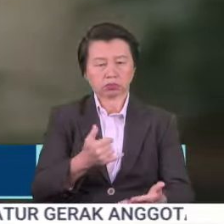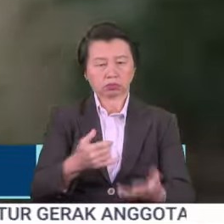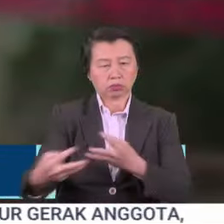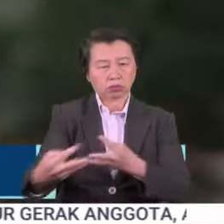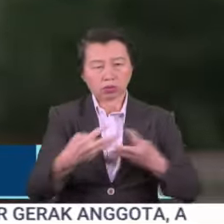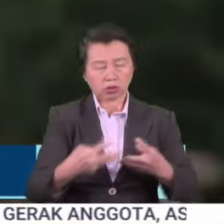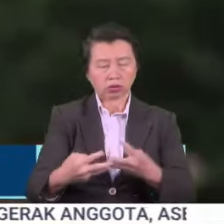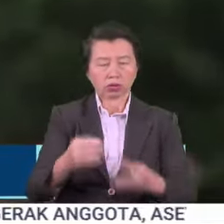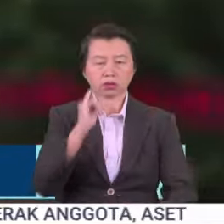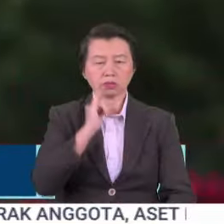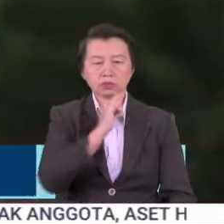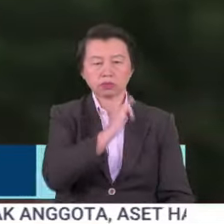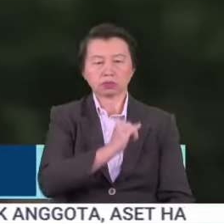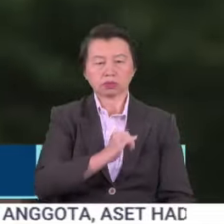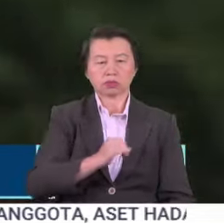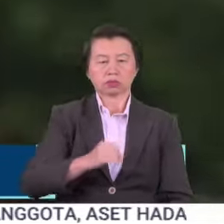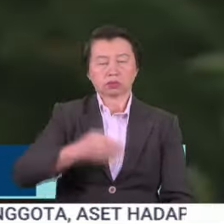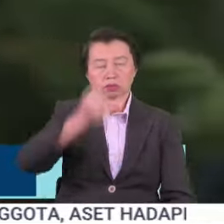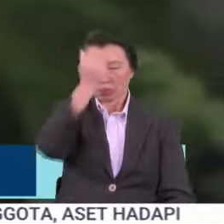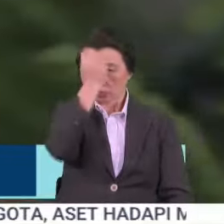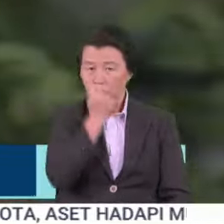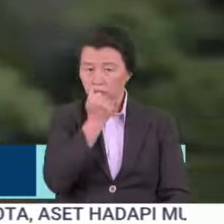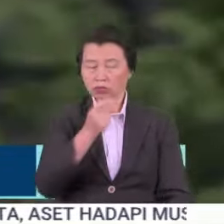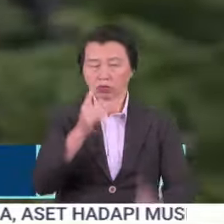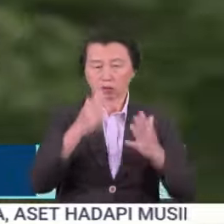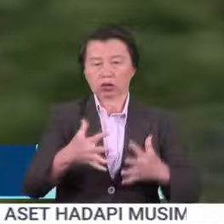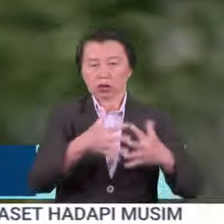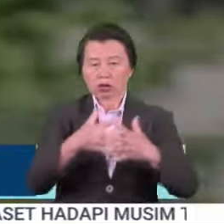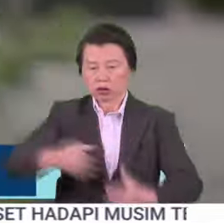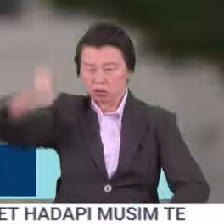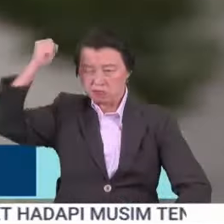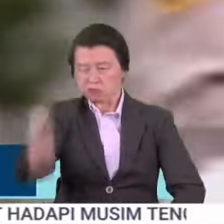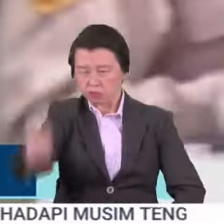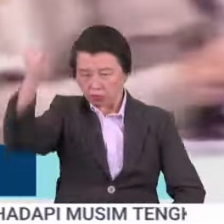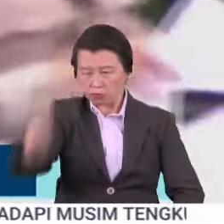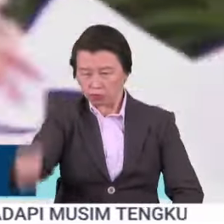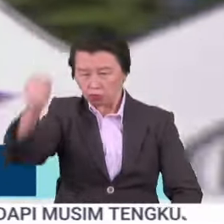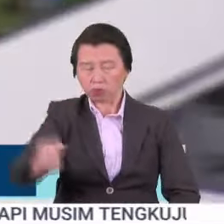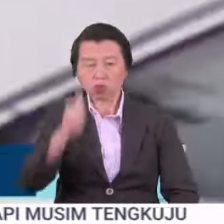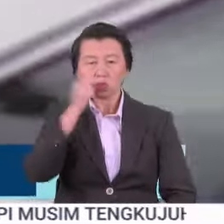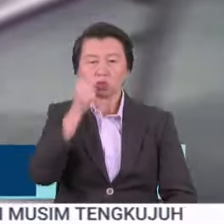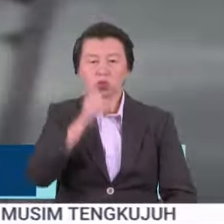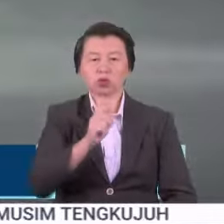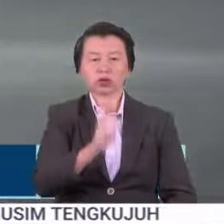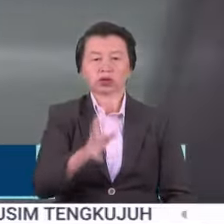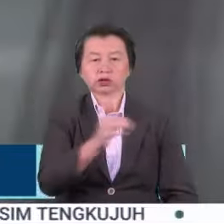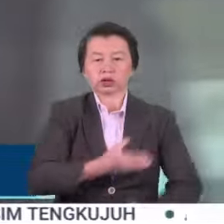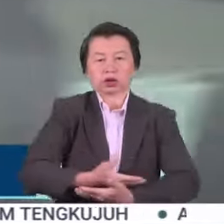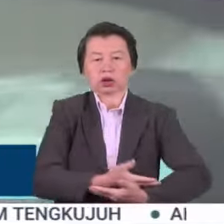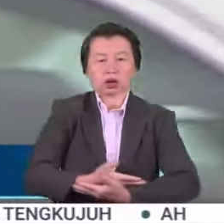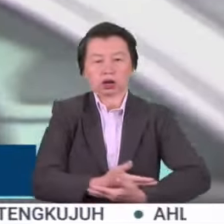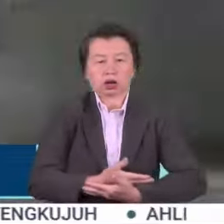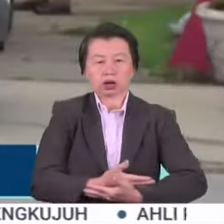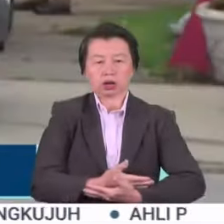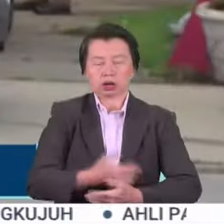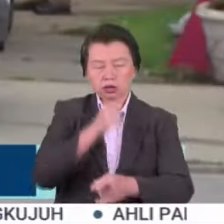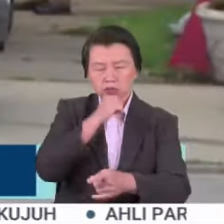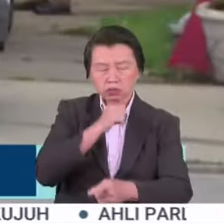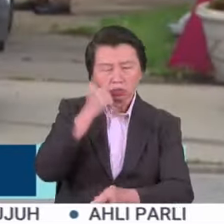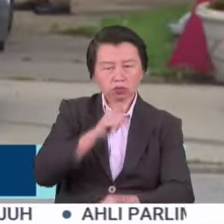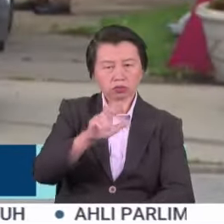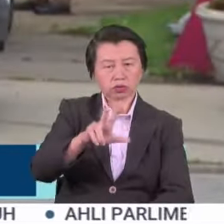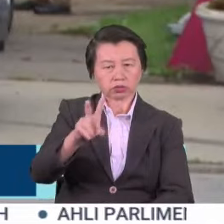perang Israel-Hamas, seorang warga Amerika bertindak menikam berkali-kali seorang wanita Muslim dan anaknya. Wanita berusia